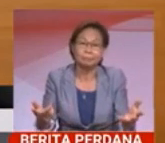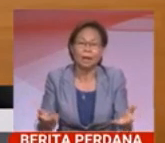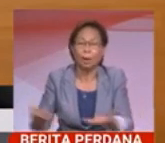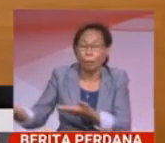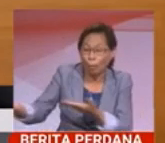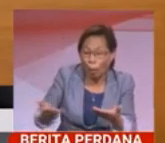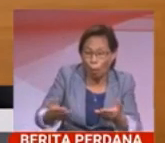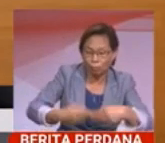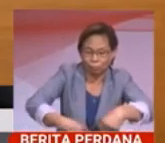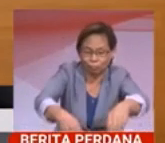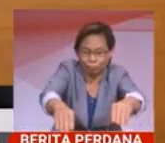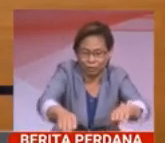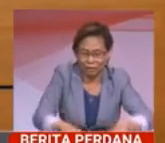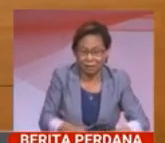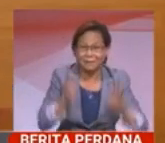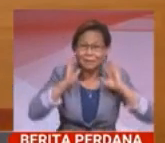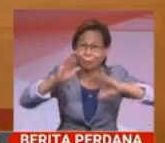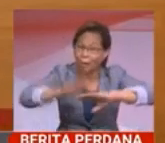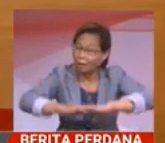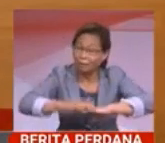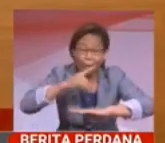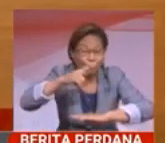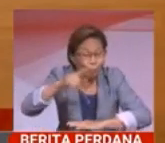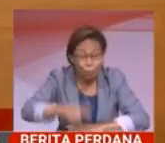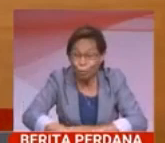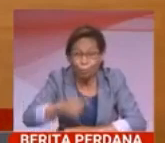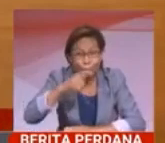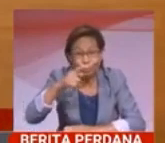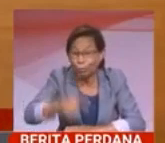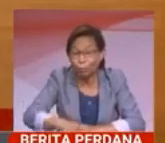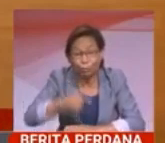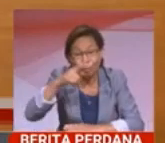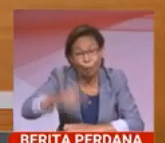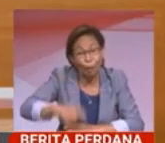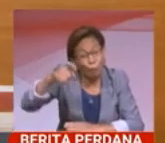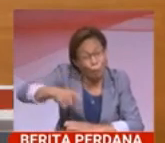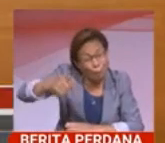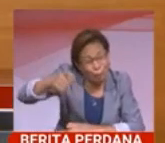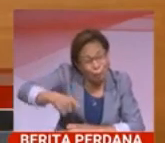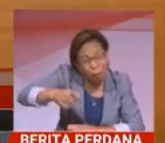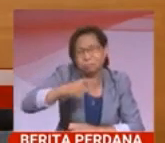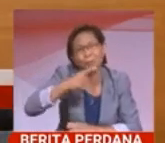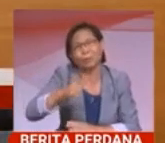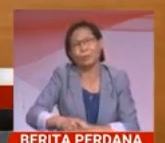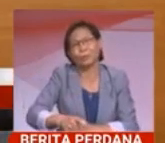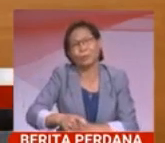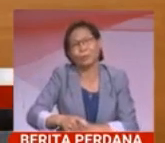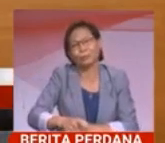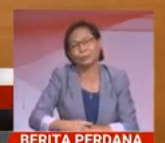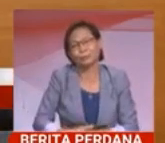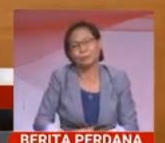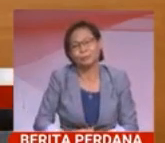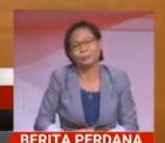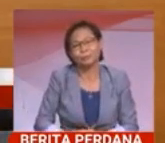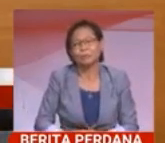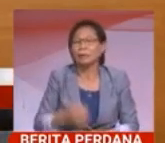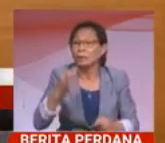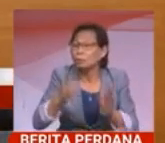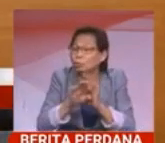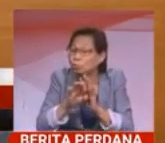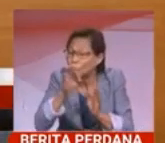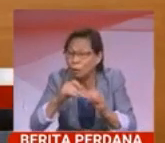sejadah tidak lagi dijadikan sebagai satu perkara yang wajib yang banyak kalau tidak